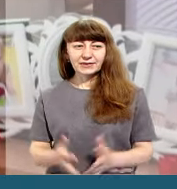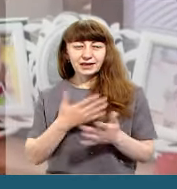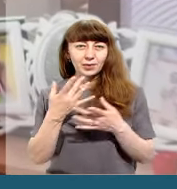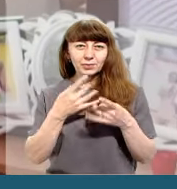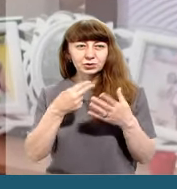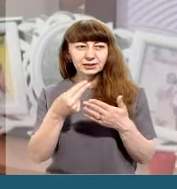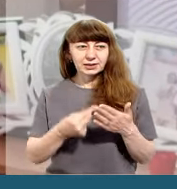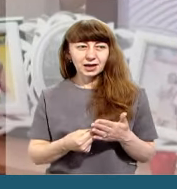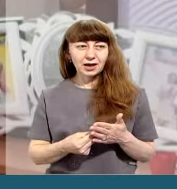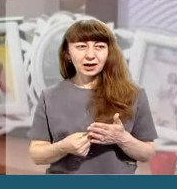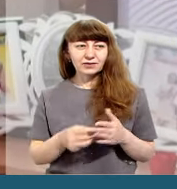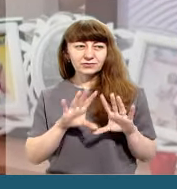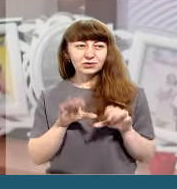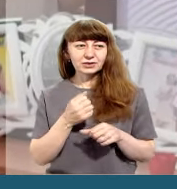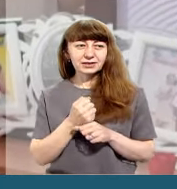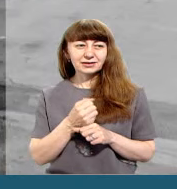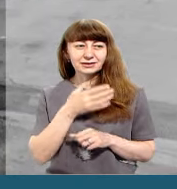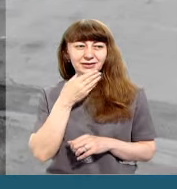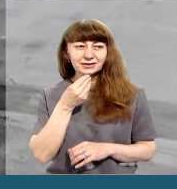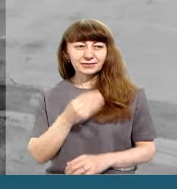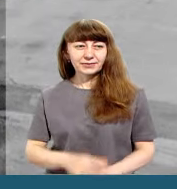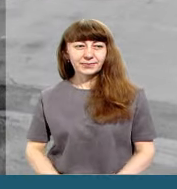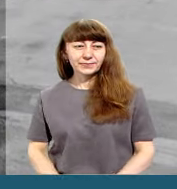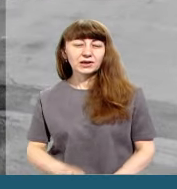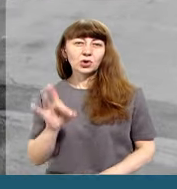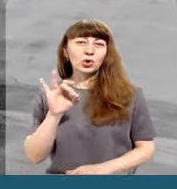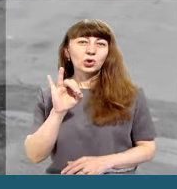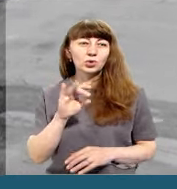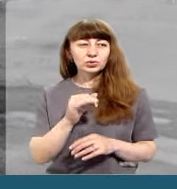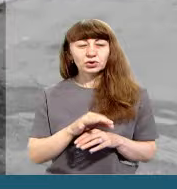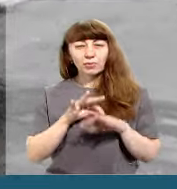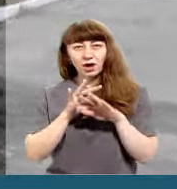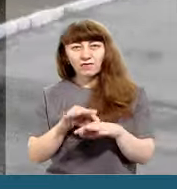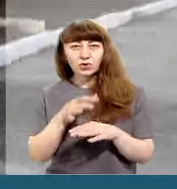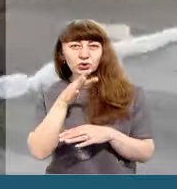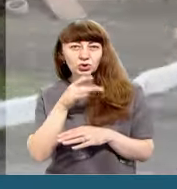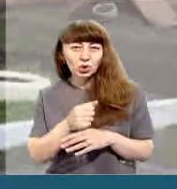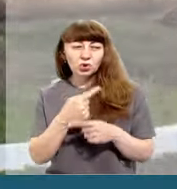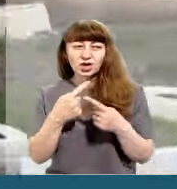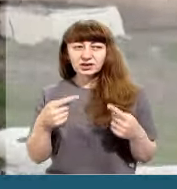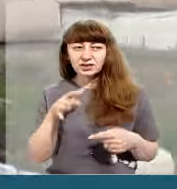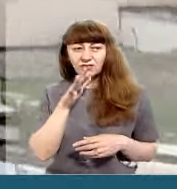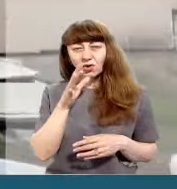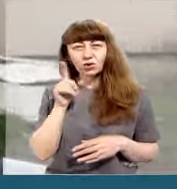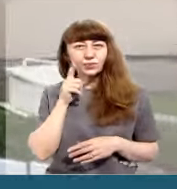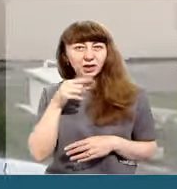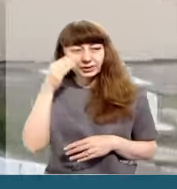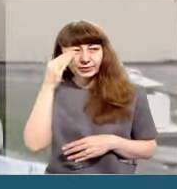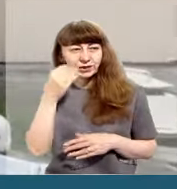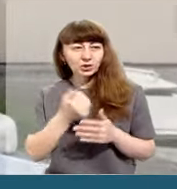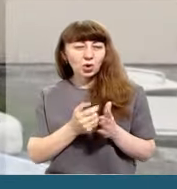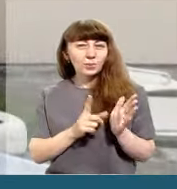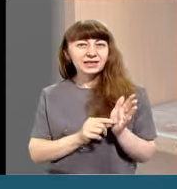так поехали. А все сделали красиво, как бы. В колонии отбывают срок люди самого разного возраста. От молодых парней